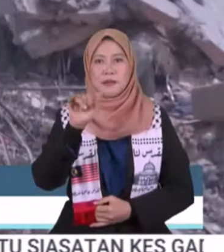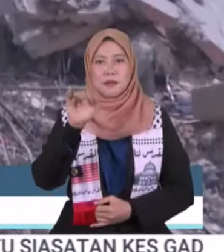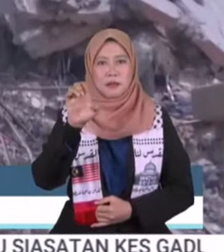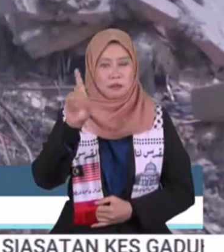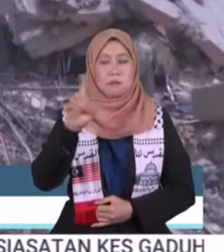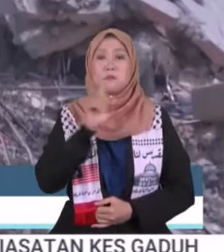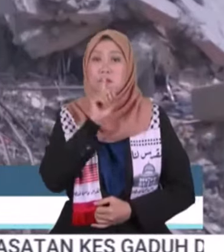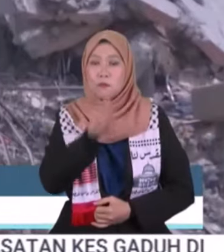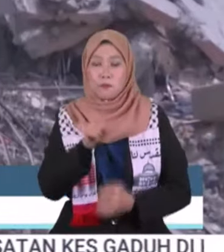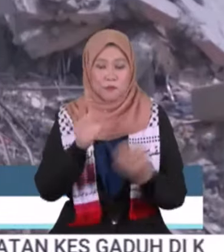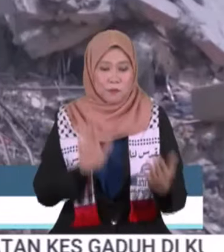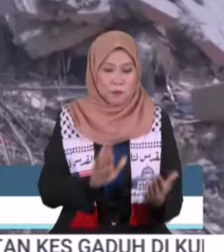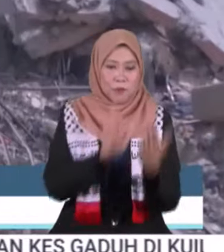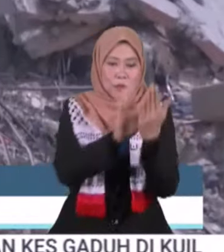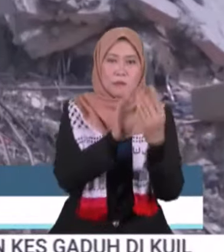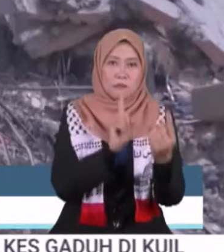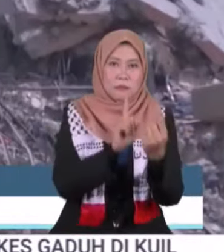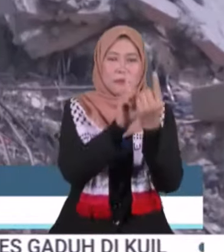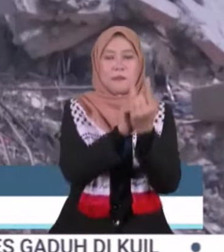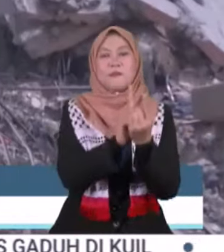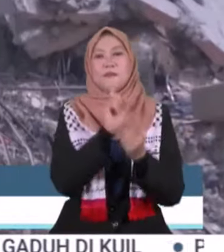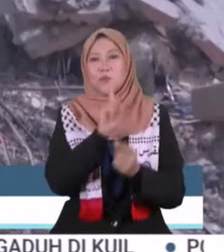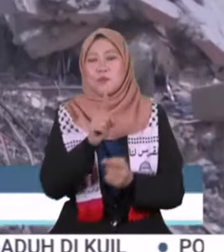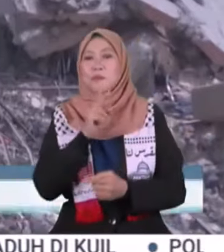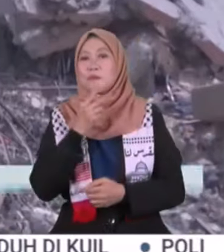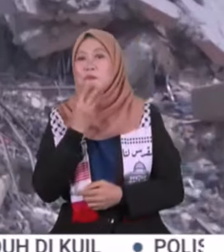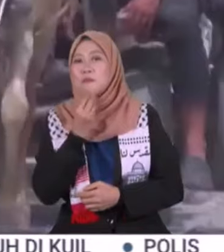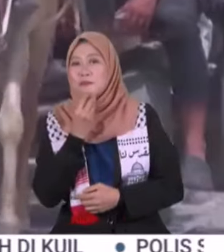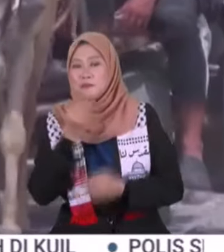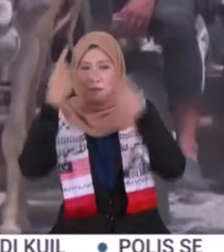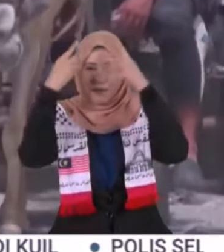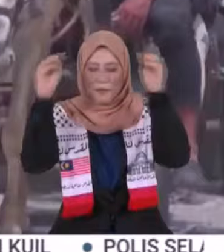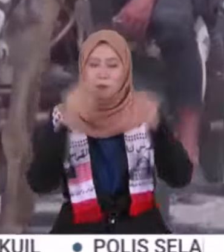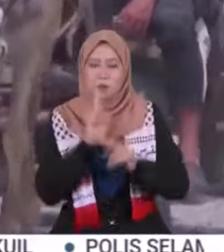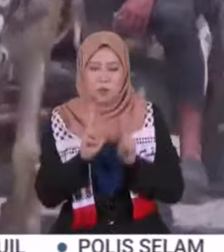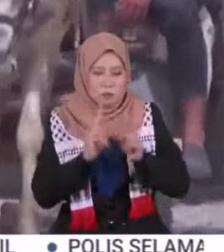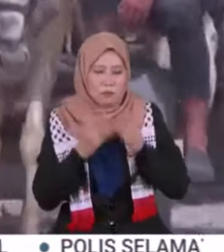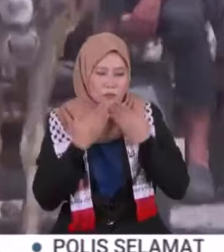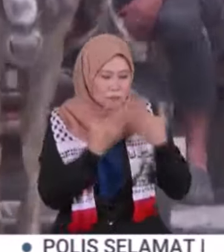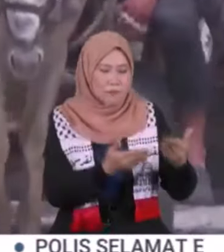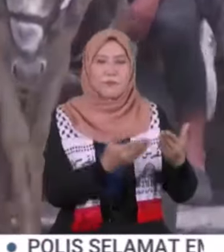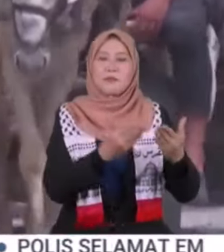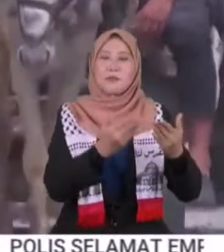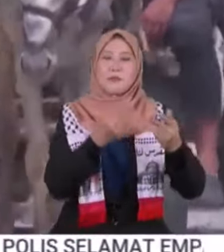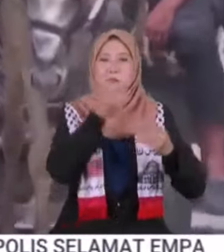sesi mengadap itu, Perdana Menteri turut menzahirkan penghargaan atas kepimpinan di Pamer